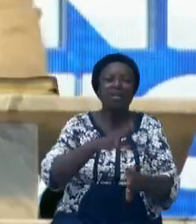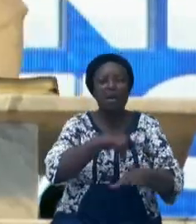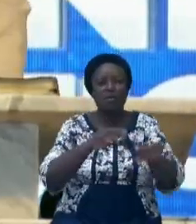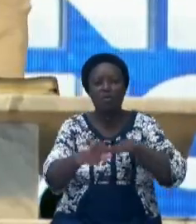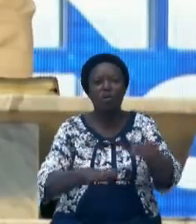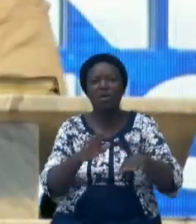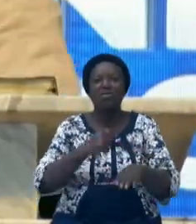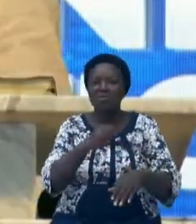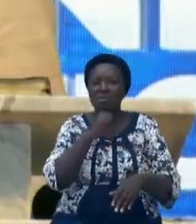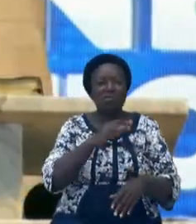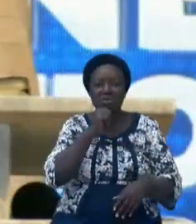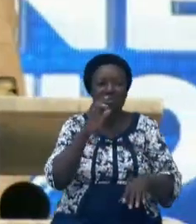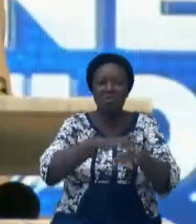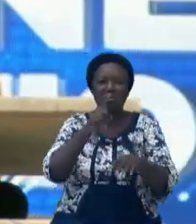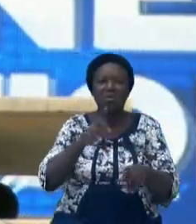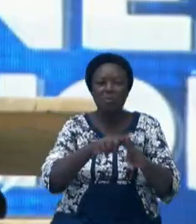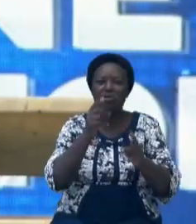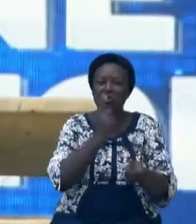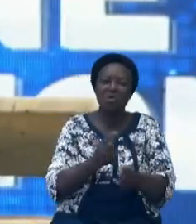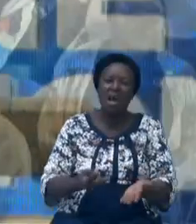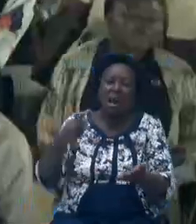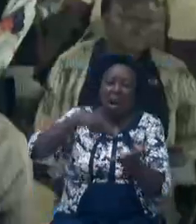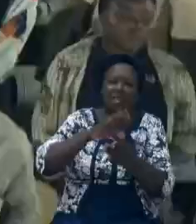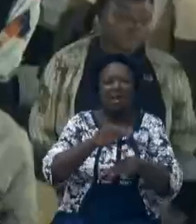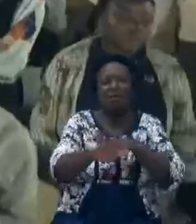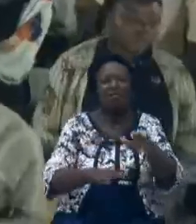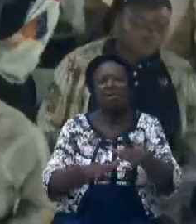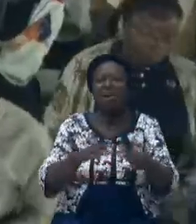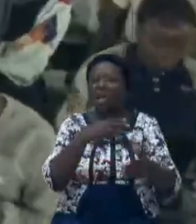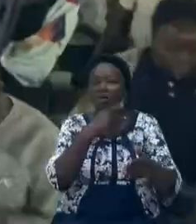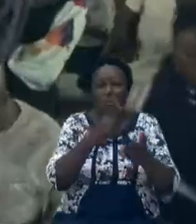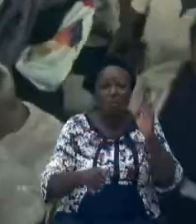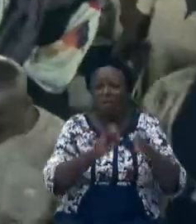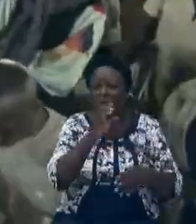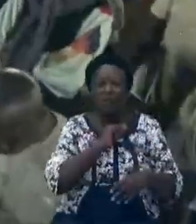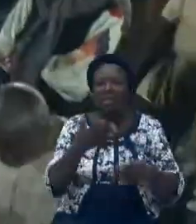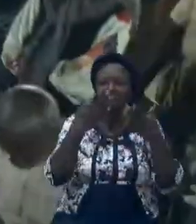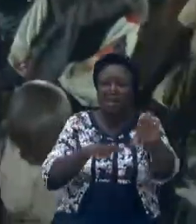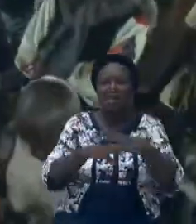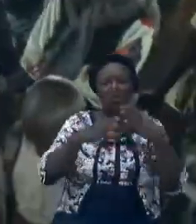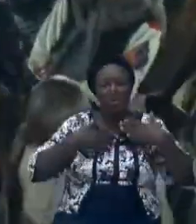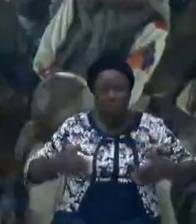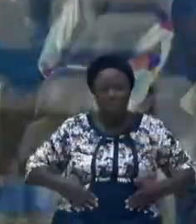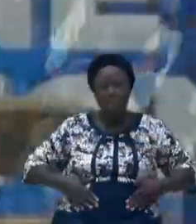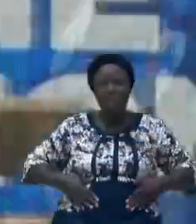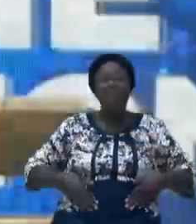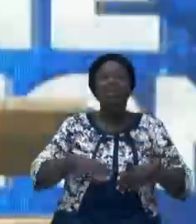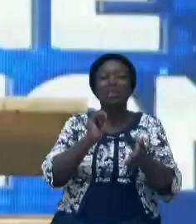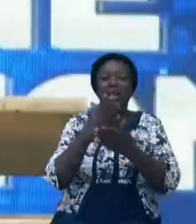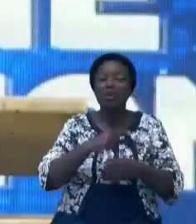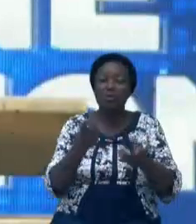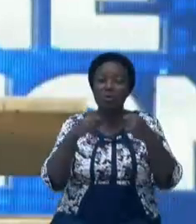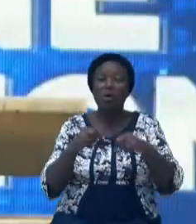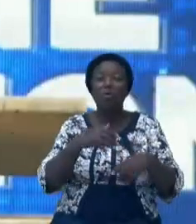il ne touchera même pas tu vas te lever marcher aujourd'hui ce qui est mort dans ton corps